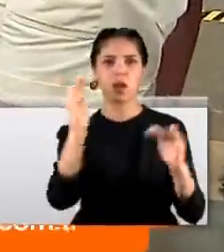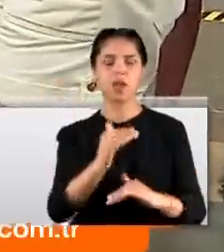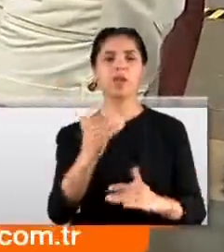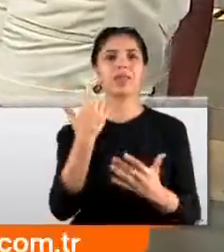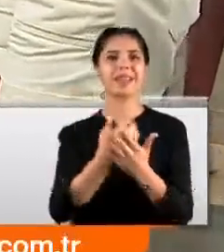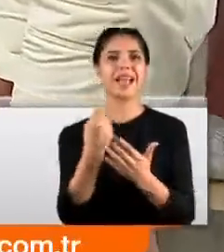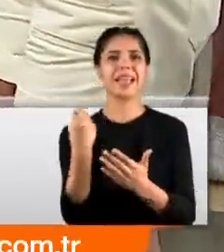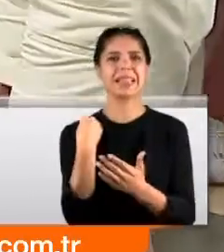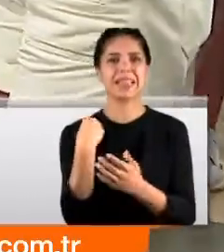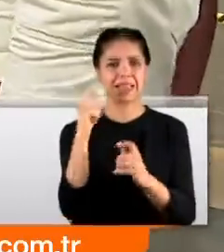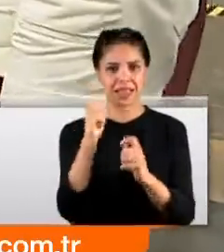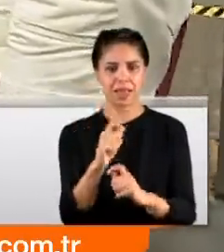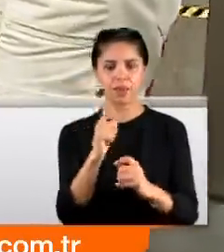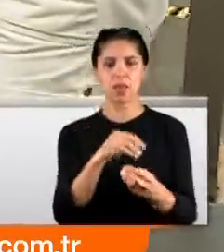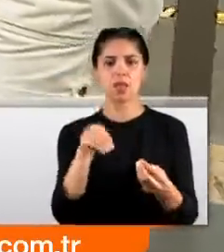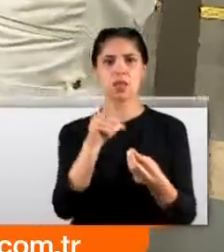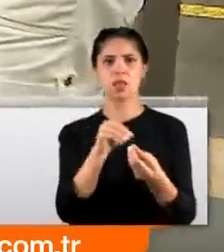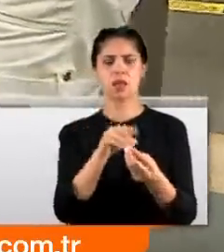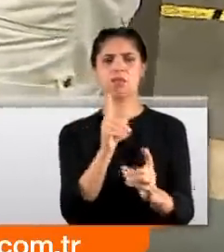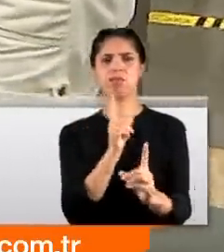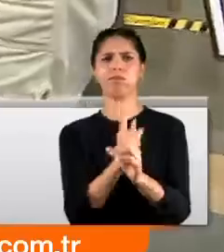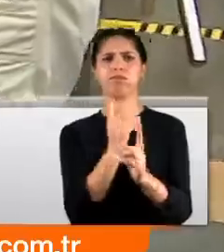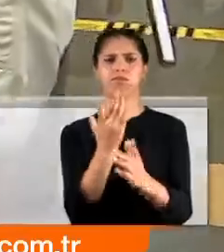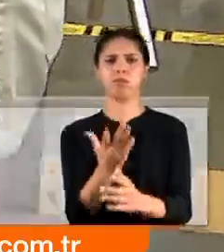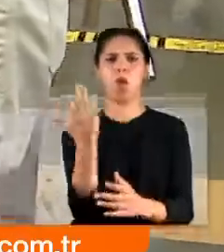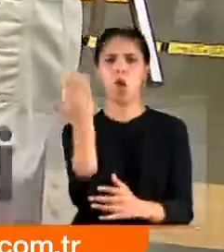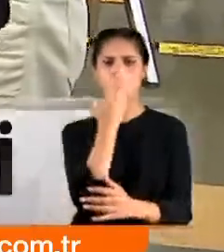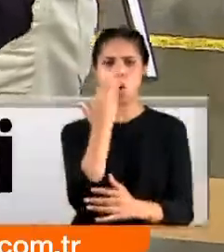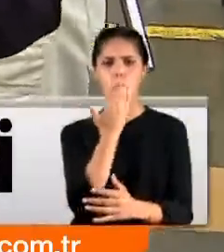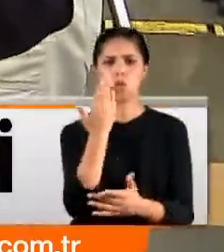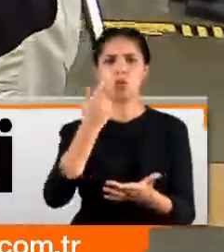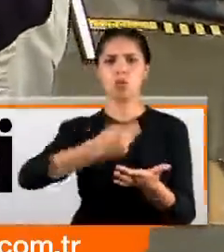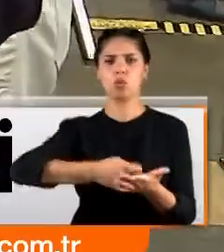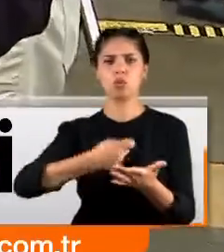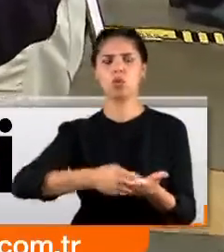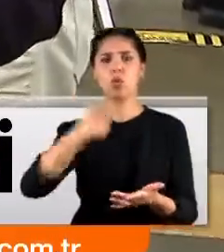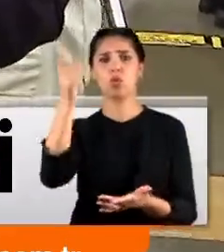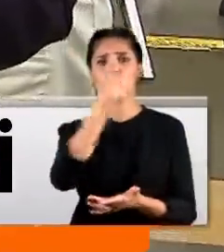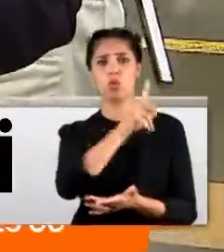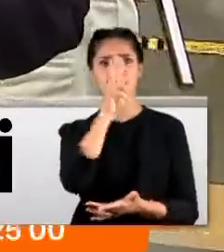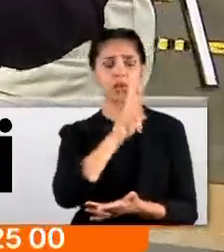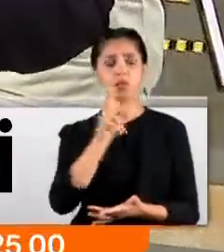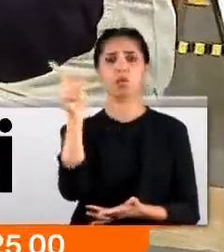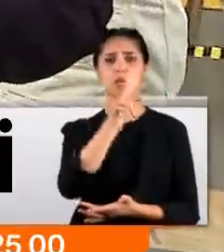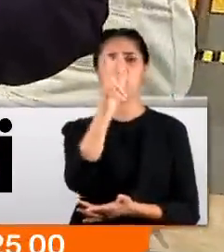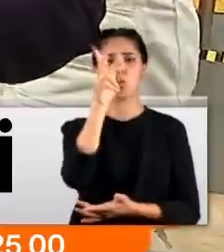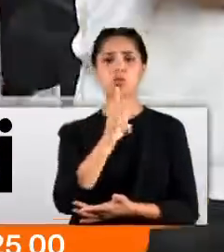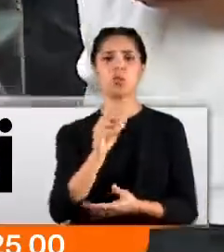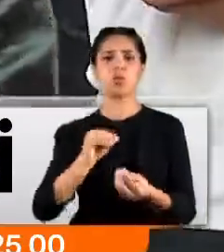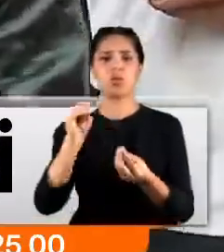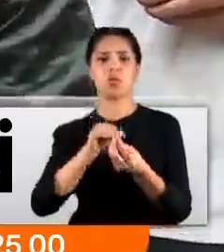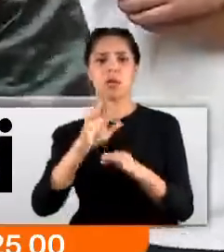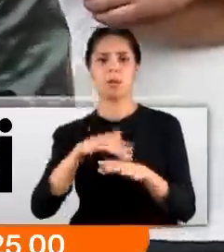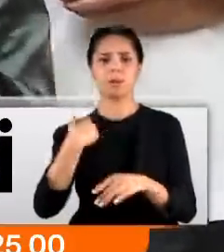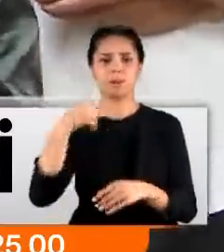yenileme yaptıkları zaman faiz zamla karşılaştılar. Çünkü okul ücretlere %200, %300 zam yaptı.